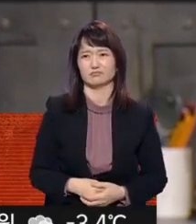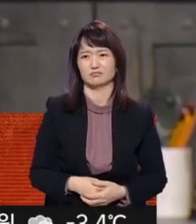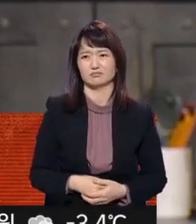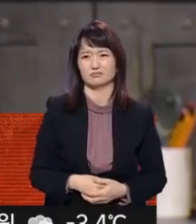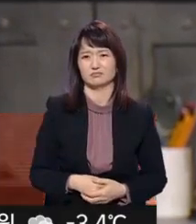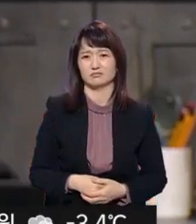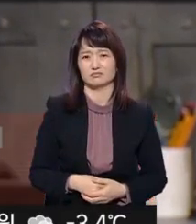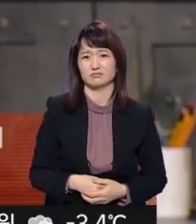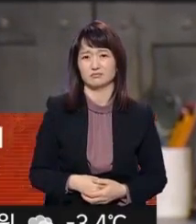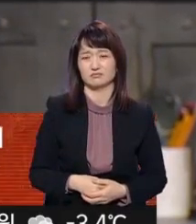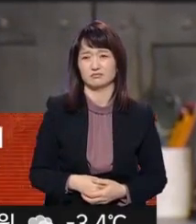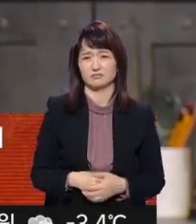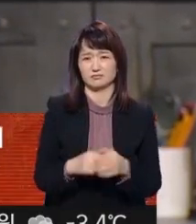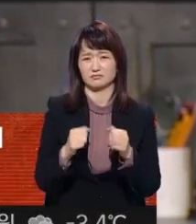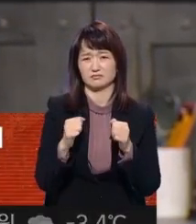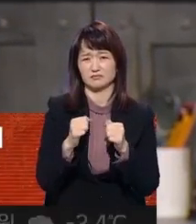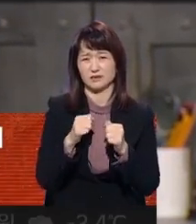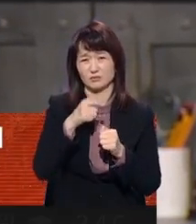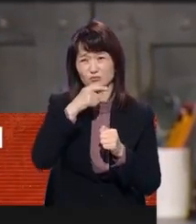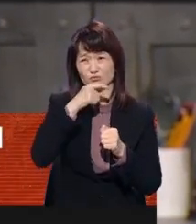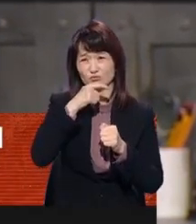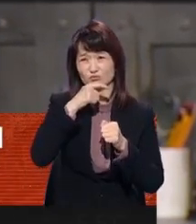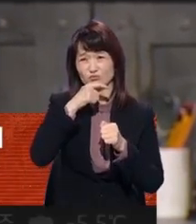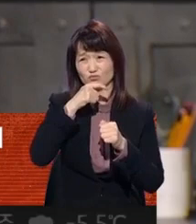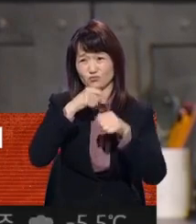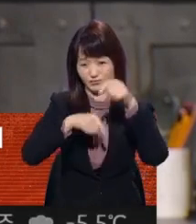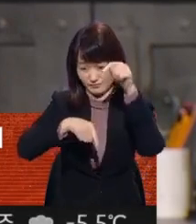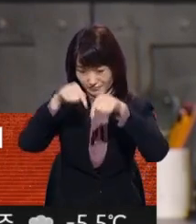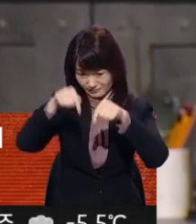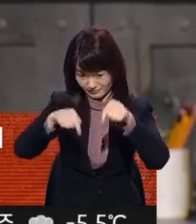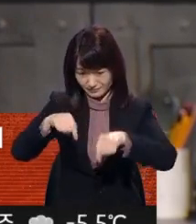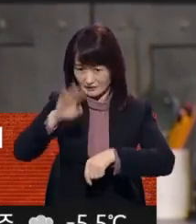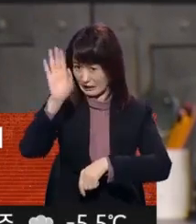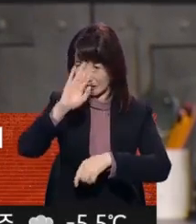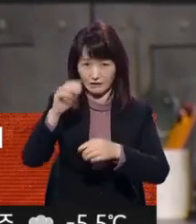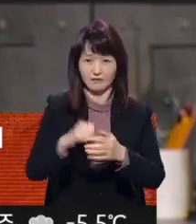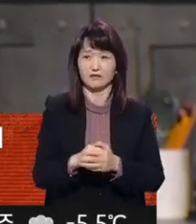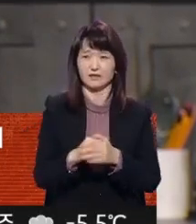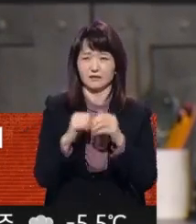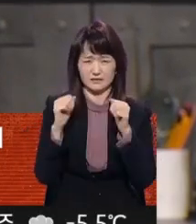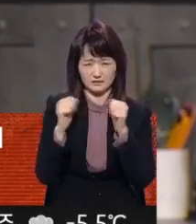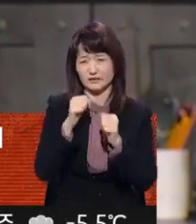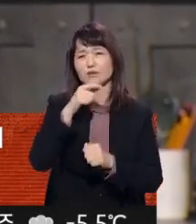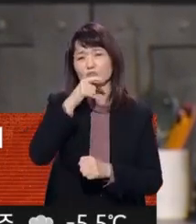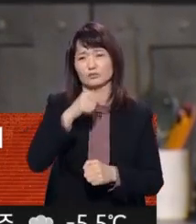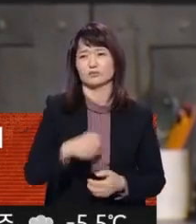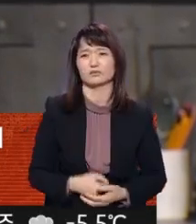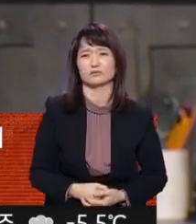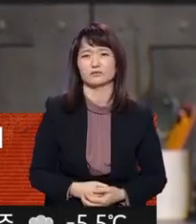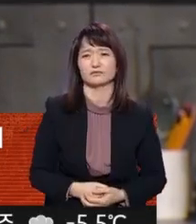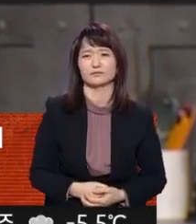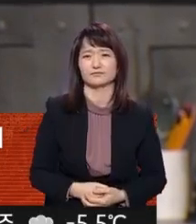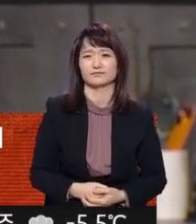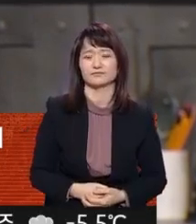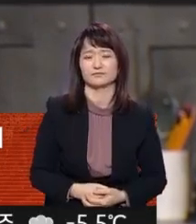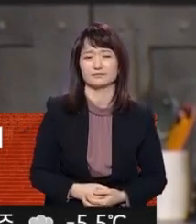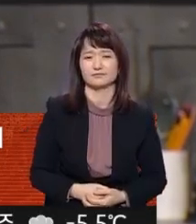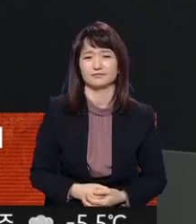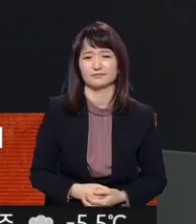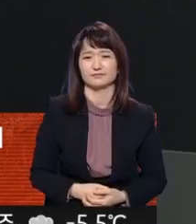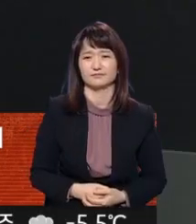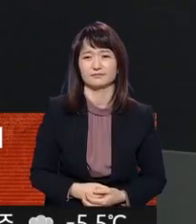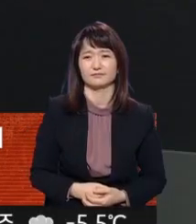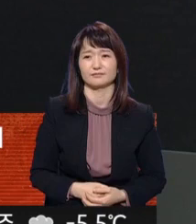찬물요. 죄송합니다. 예. 근데 따뜻해 보이죠? 새끼. 아니요. 차가워 보입니다. 찬물입니다. 죄송합니다. 예. 히타락하길래. 예.